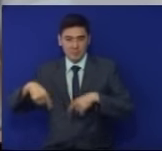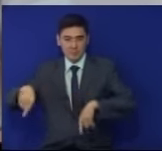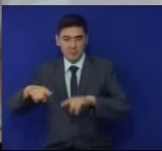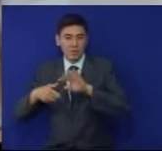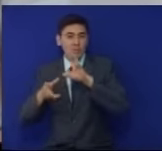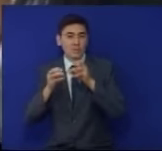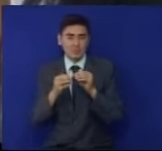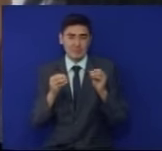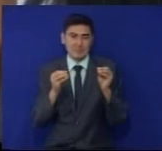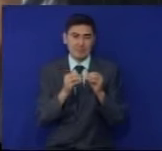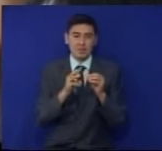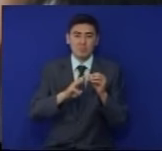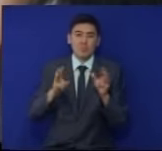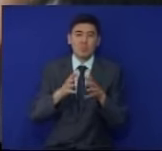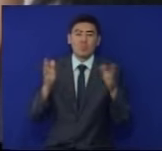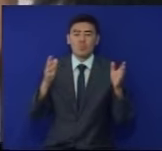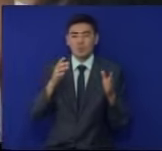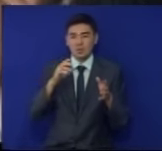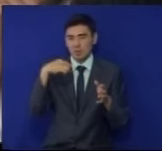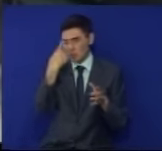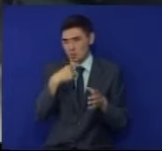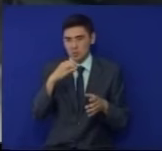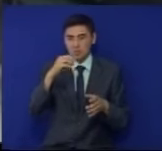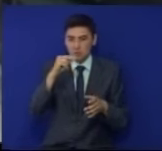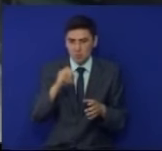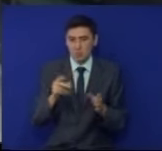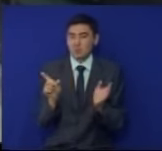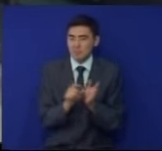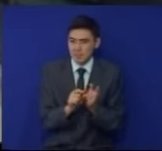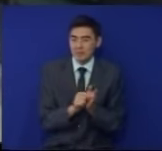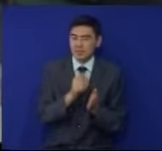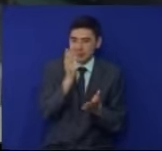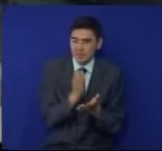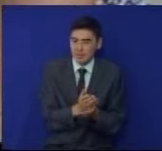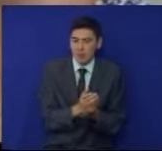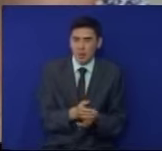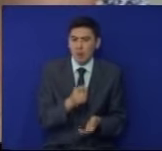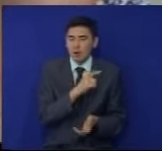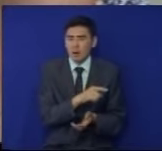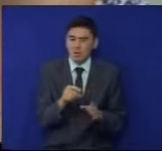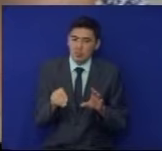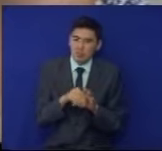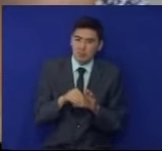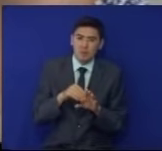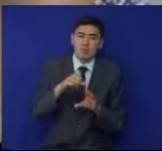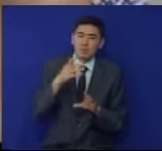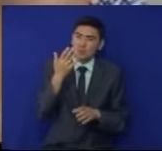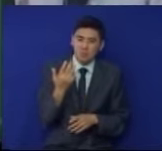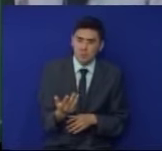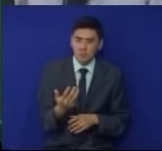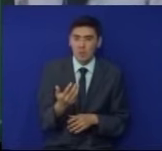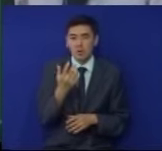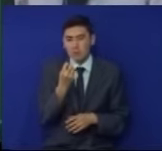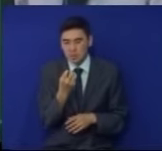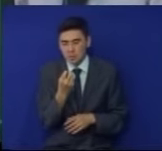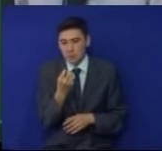аккумулировано более 10 миллионов индивидуальных пенсионных счетов. Узнать подробно о том, каково состояние пенсионных накоплений и каким способом можно